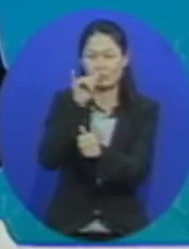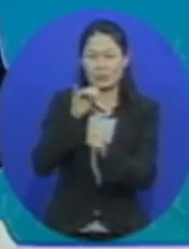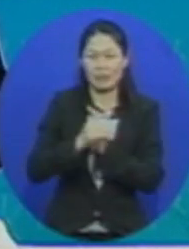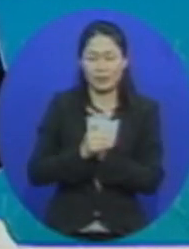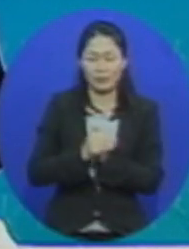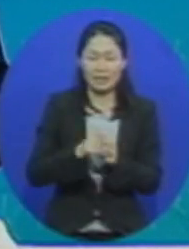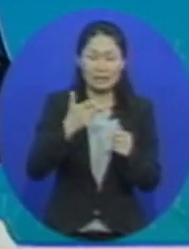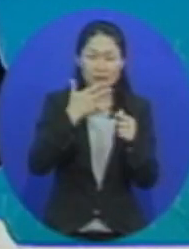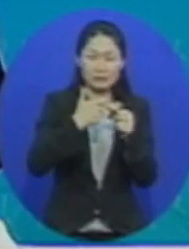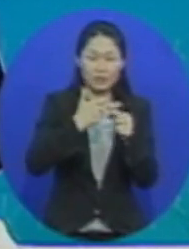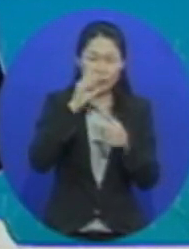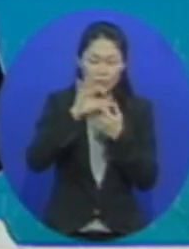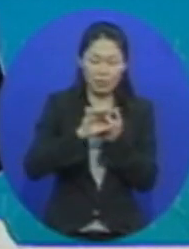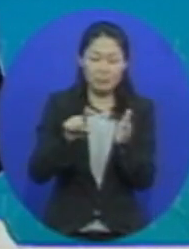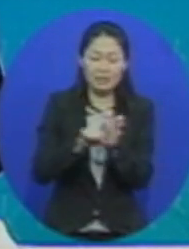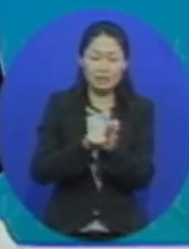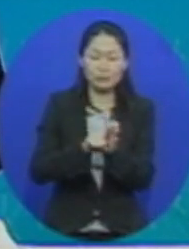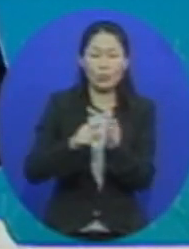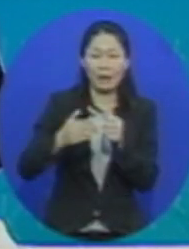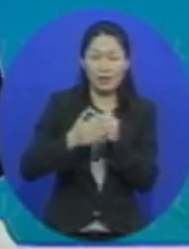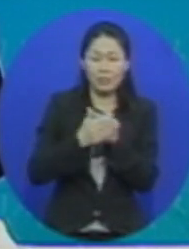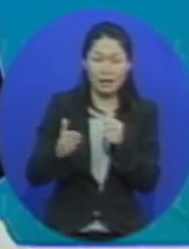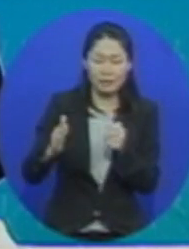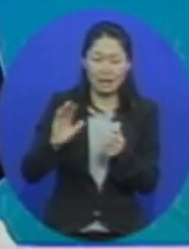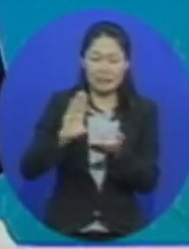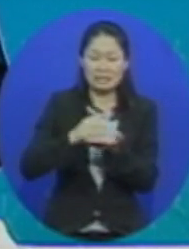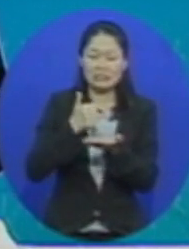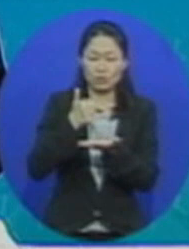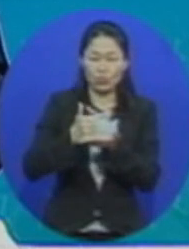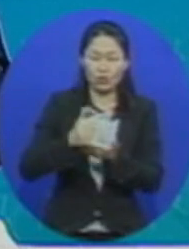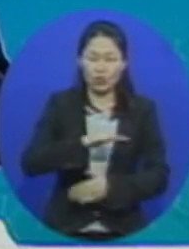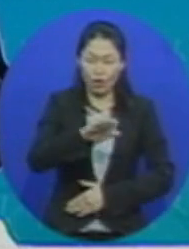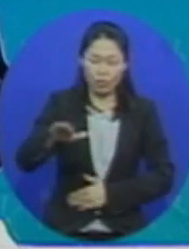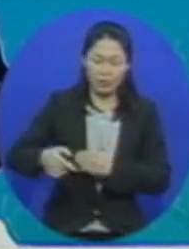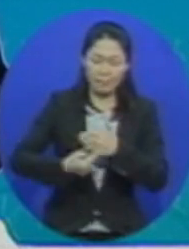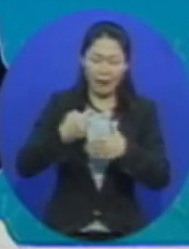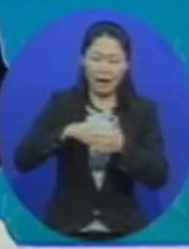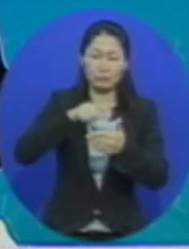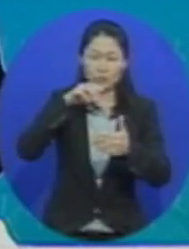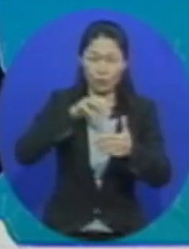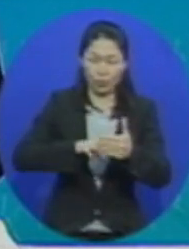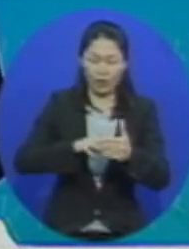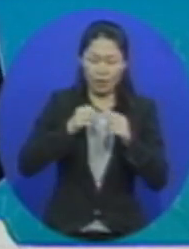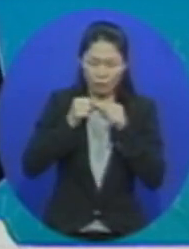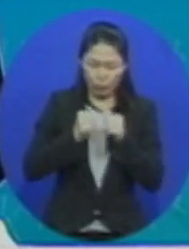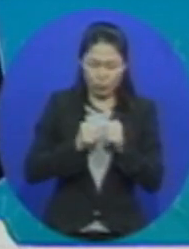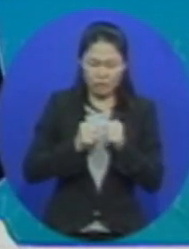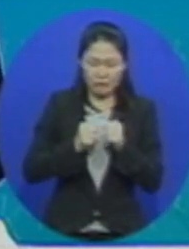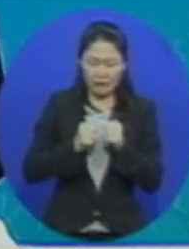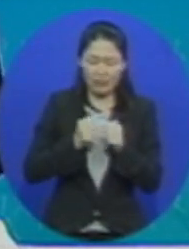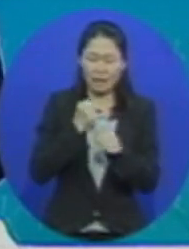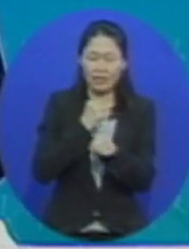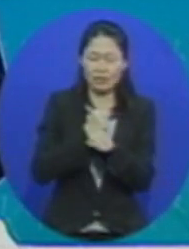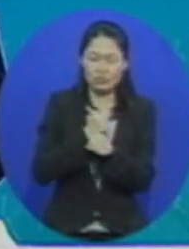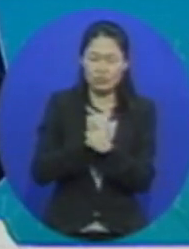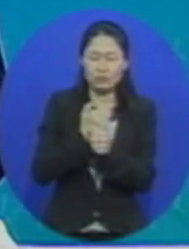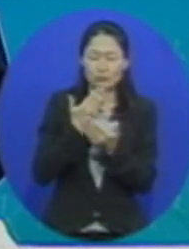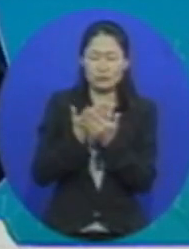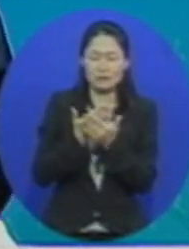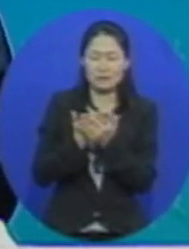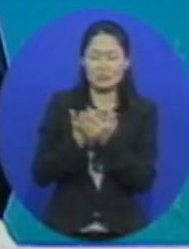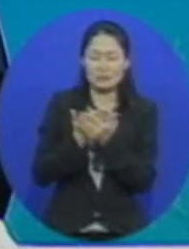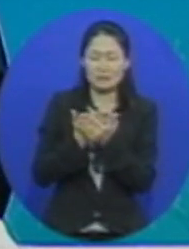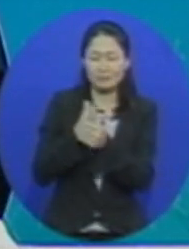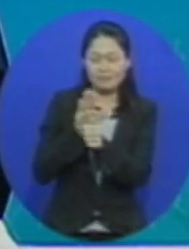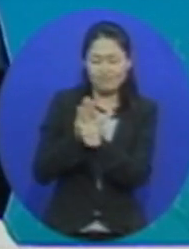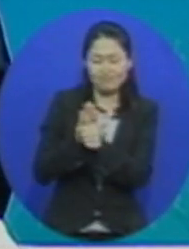보세요 믿음으로 말미암아 그리스도를 여러분의 마음속에 머물러 계시기 하여 주시기를 빕니다